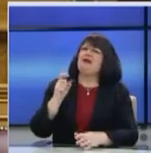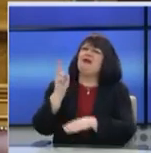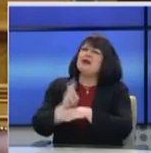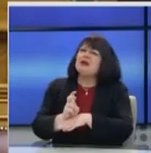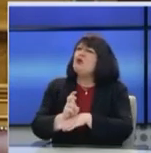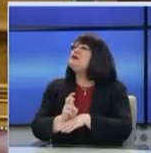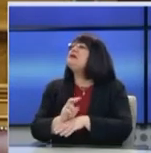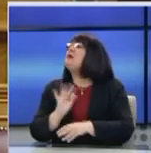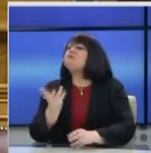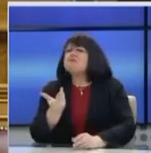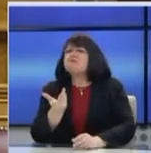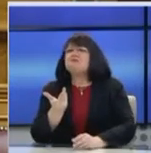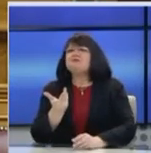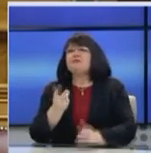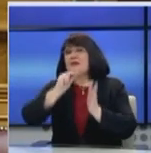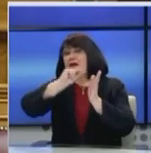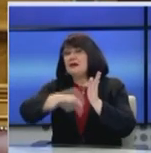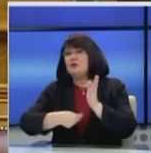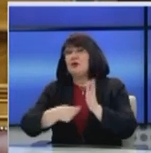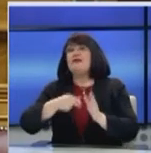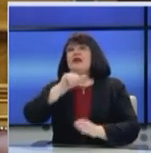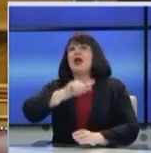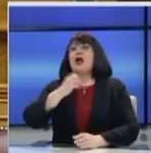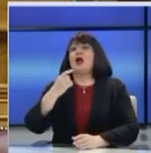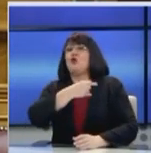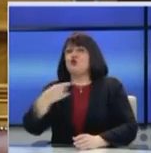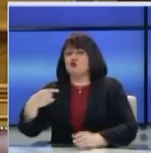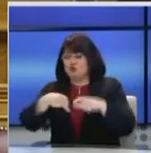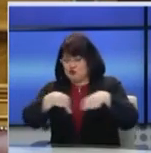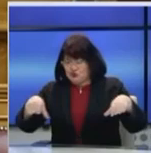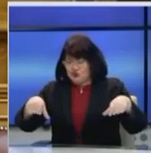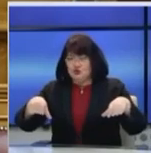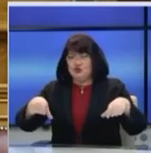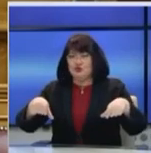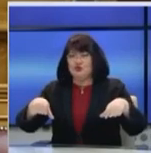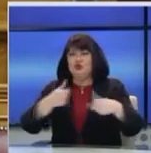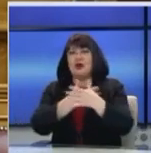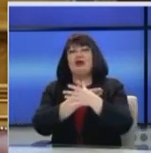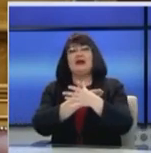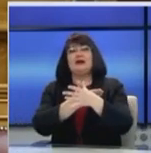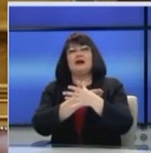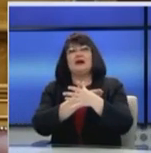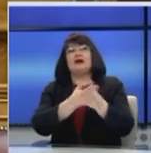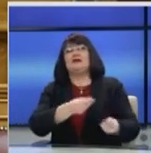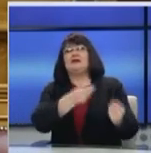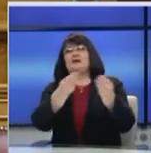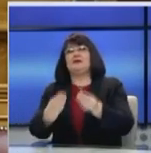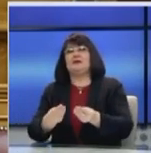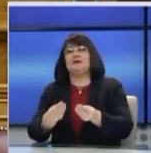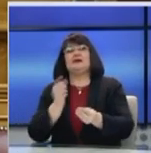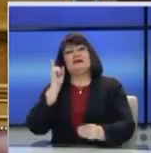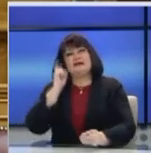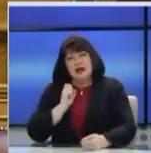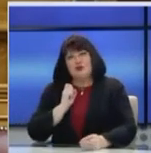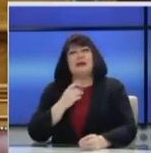2009-2010 για υπογραφή αποκλειστικής οικονομικής ζώνης μετά την υπαναχώρηση τότε της Αλβανίας, τη γνωστή